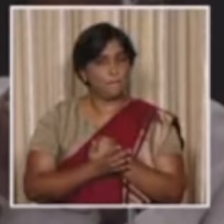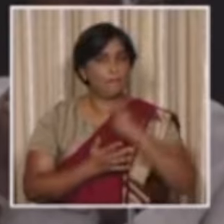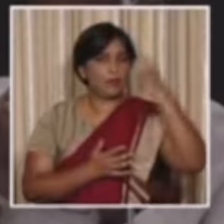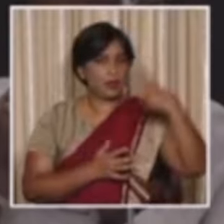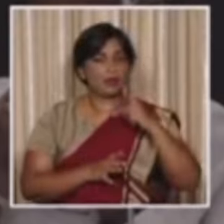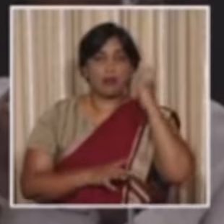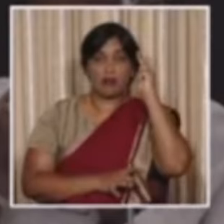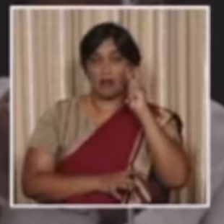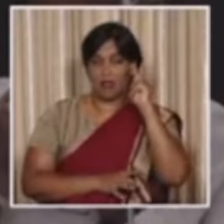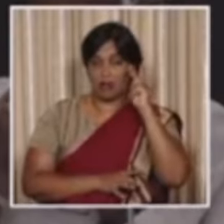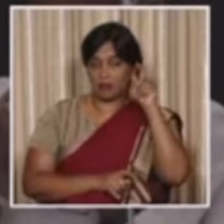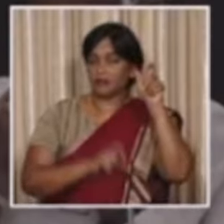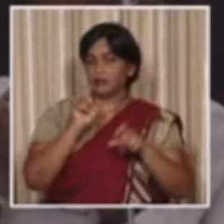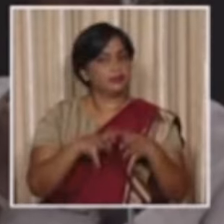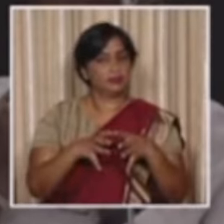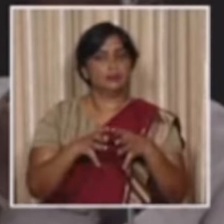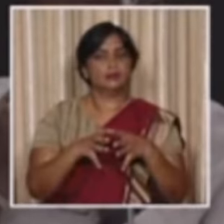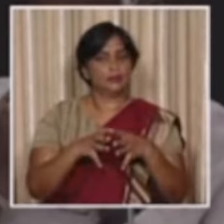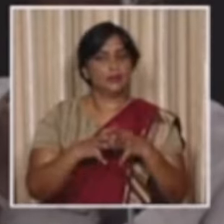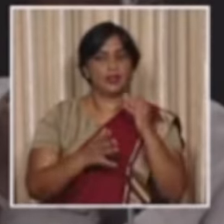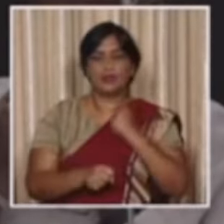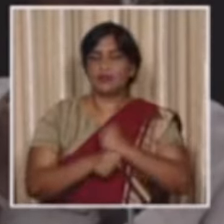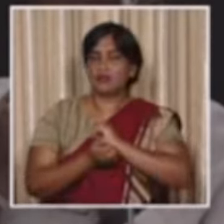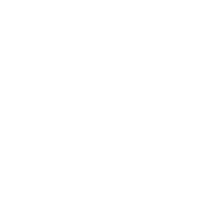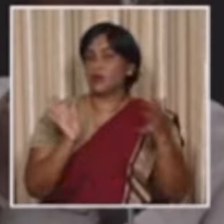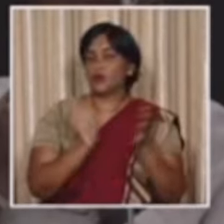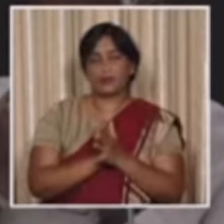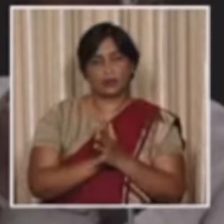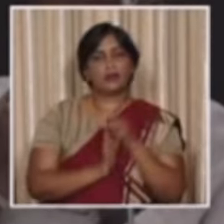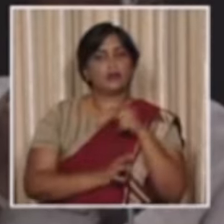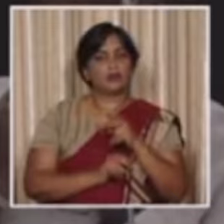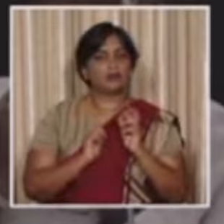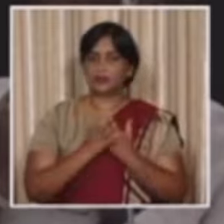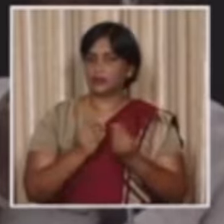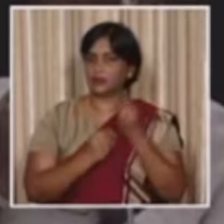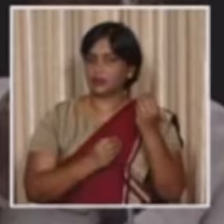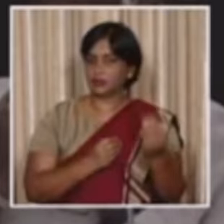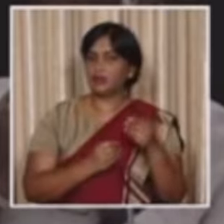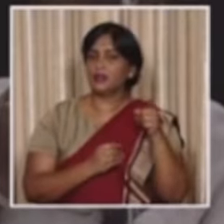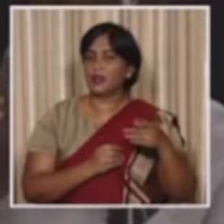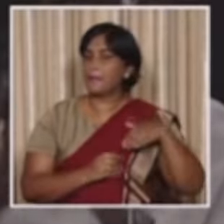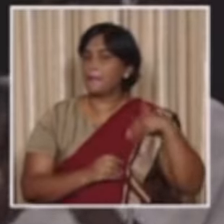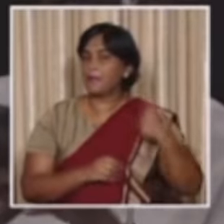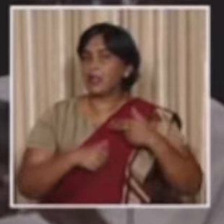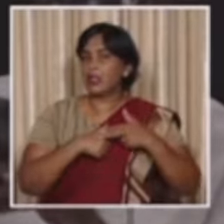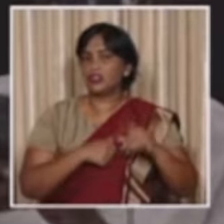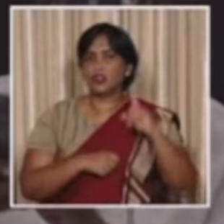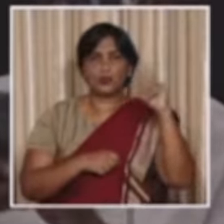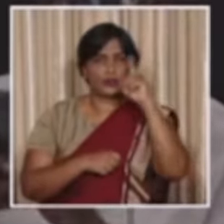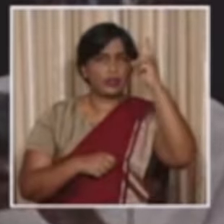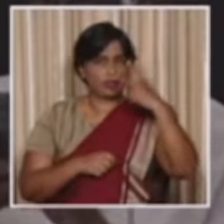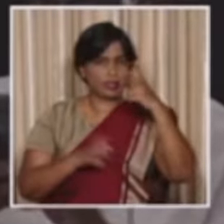මහා කළමනාකරුවන් ඇතුළු ඒ පිරිසත් භාණ්ඩාගාර නිලධාරීන් සම්බන්ධ වෙලා ඒකට විසඳුමක් ලබා දුන්නා. ඒකේ ප්‍රධාන හේතුවක් උනේ පළවෙනි සහ